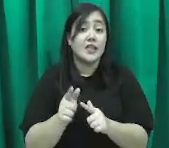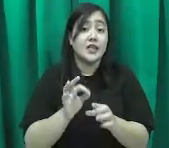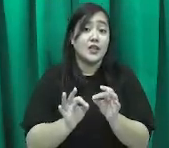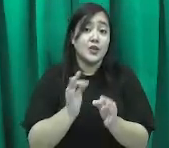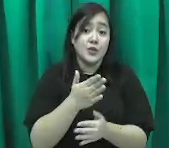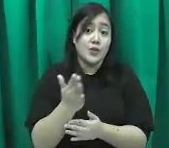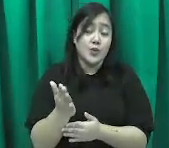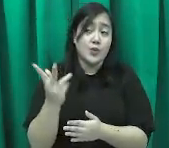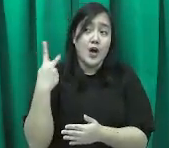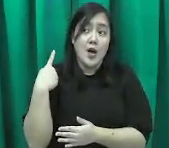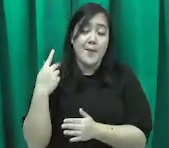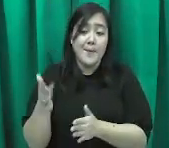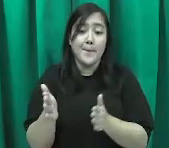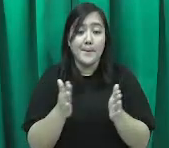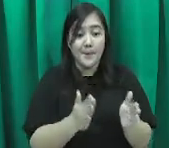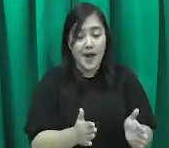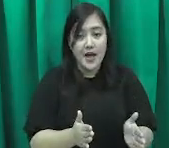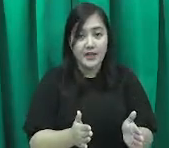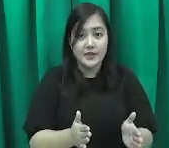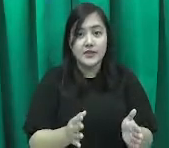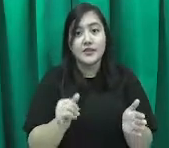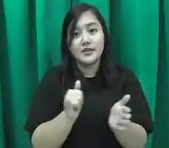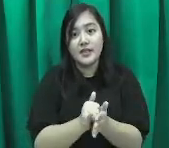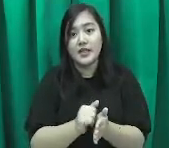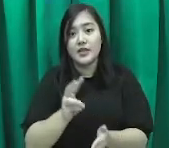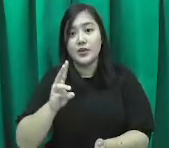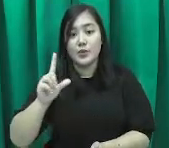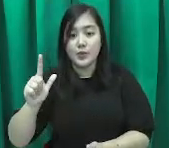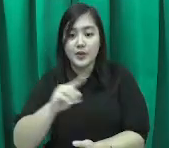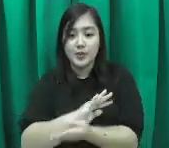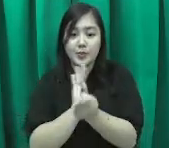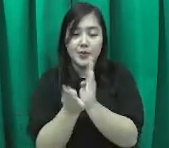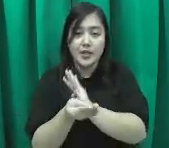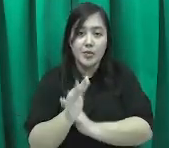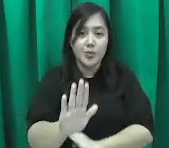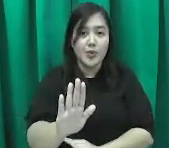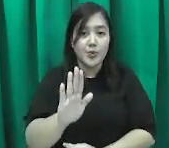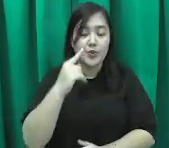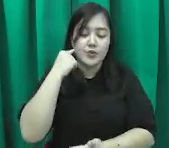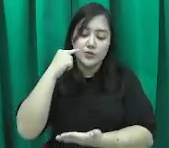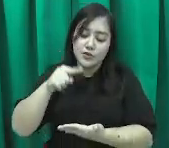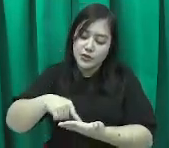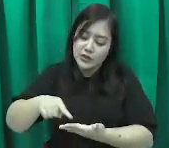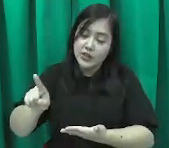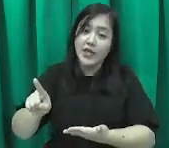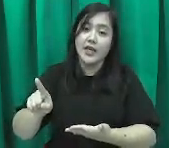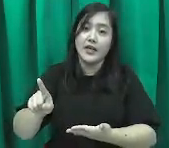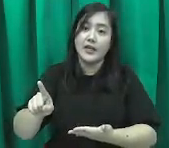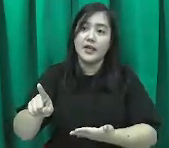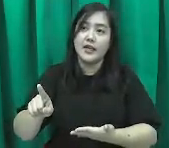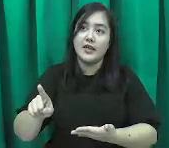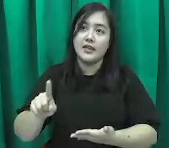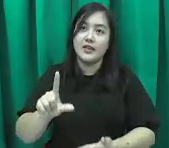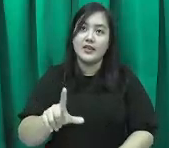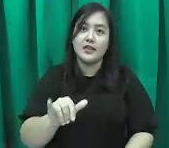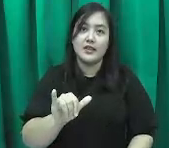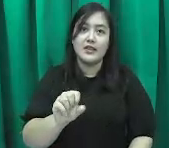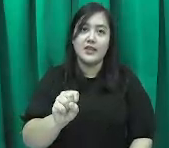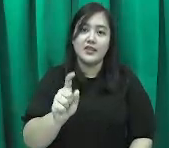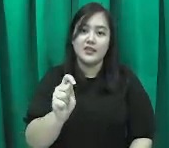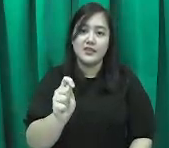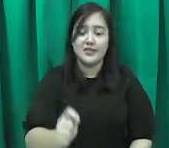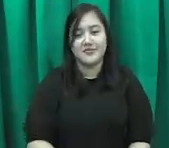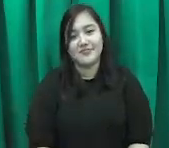kayo. Ma'am. Kasi nakikita mo doon eh. Ito kasi yung ine-expect kong mangyayari. So, pag nakita mong hindi nangyari, anong naging